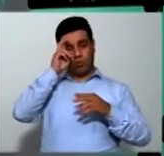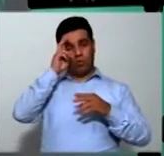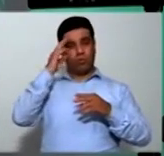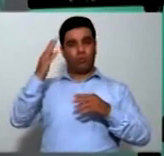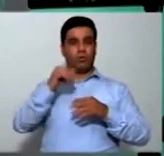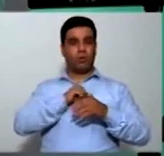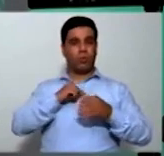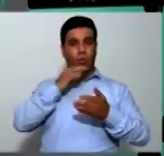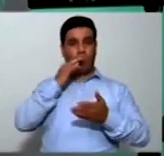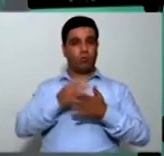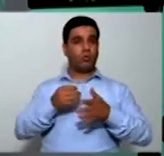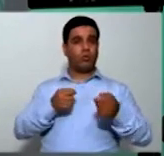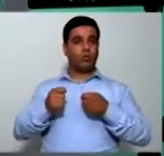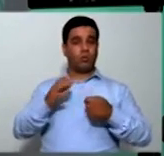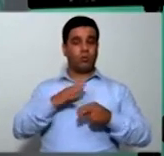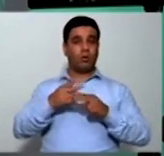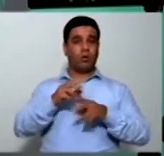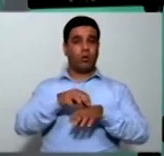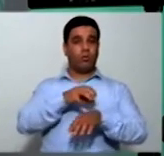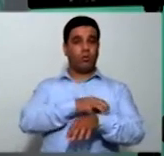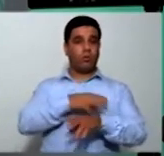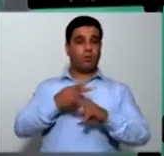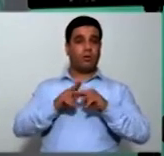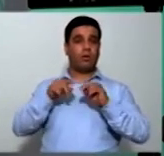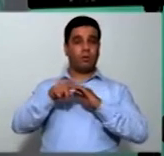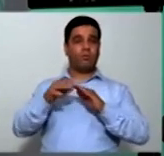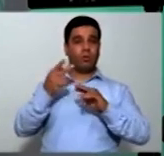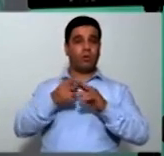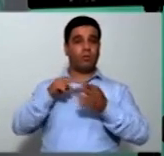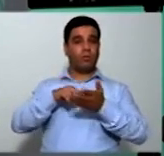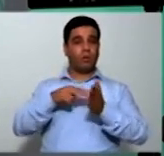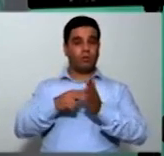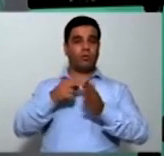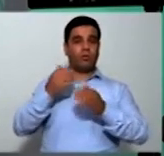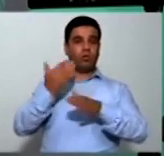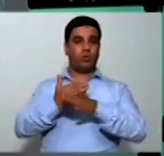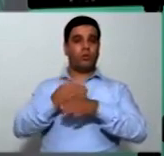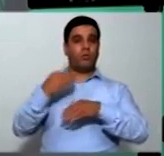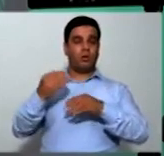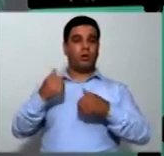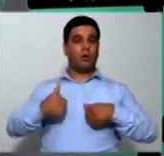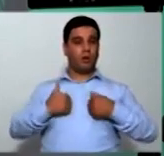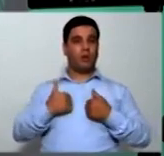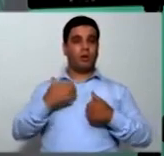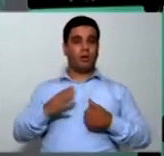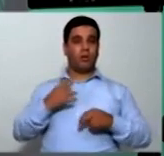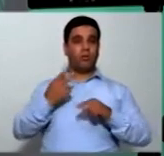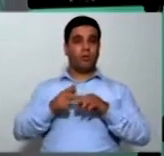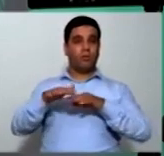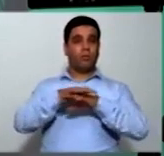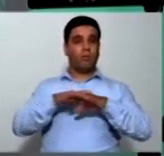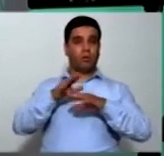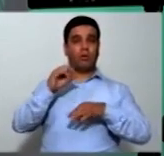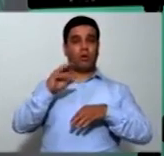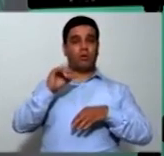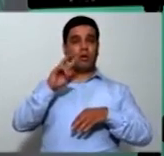ixtiyoriga jipslashtirildi. Kommunistik partiya esa bu g'oyani mustahkamlab berishga harakat qildi. Mamlakatda